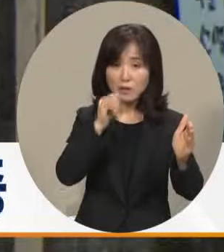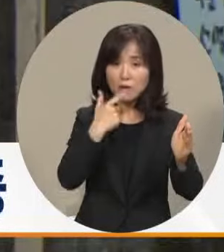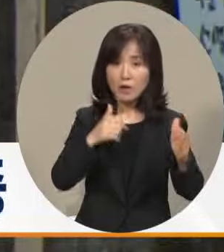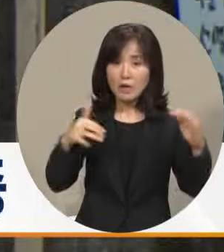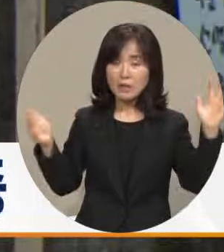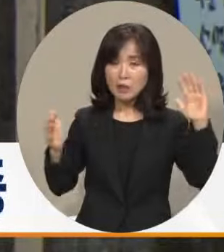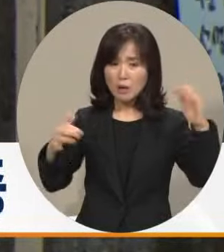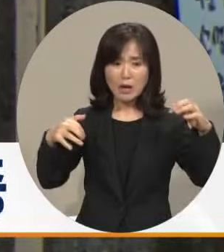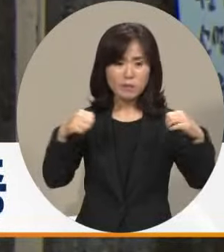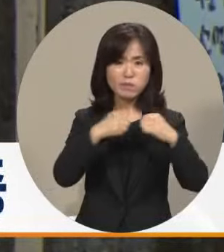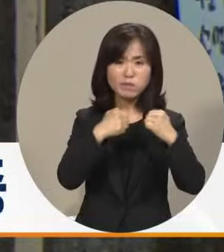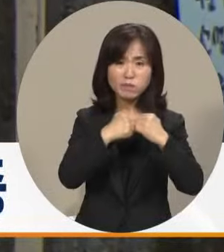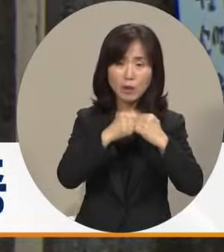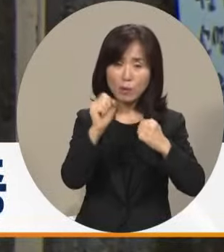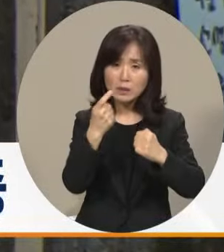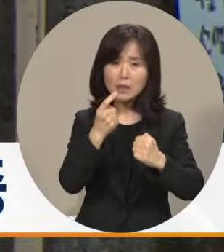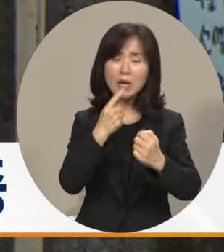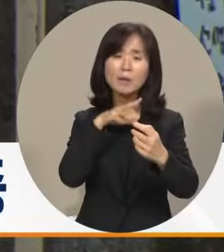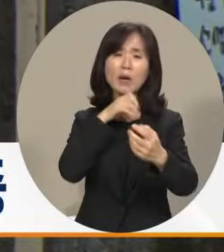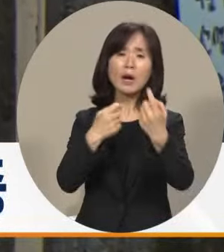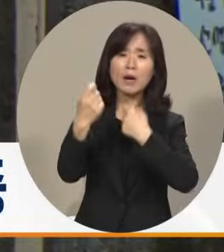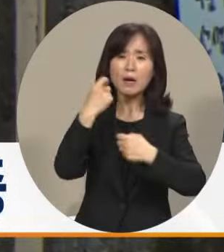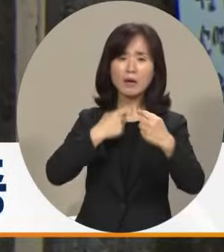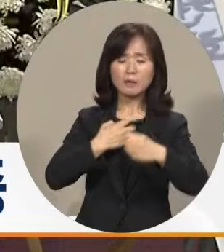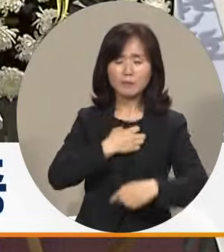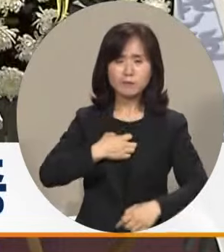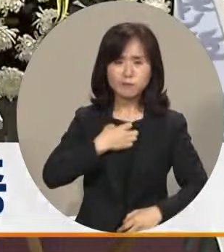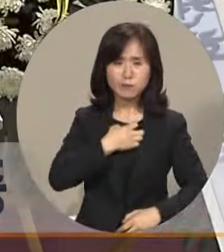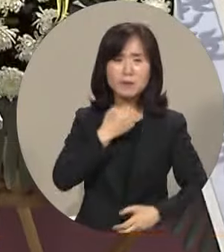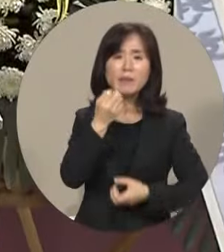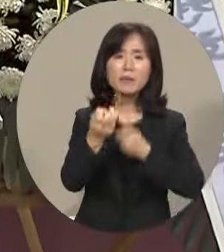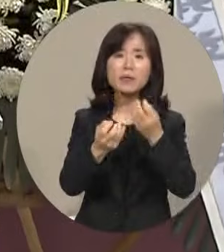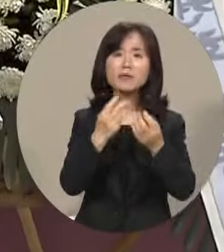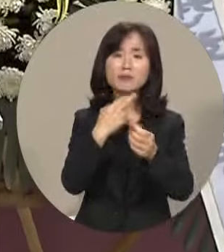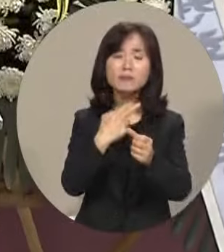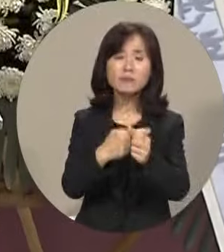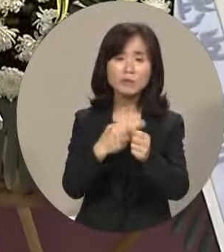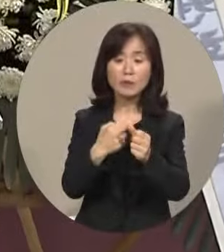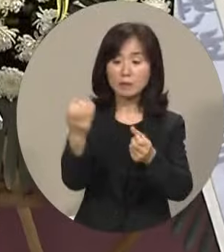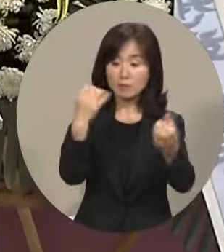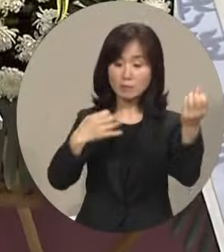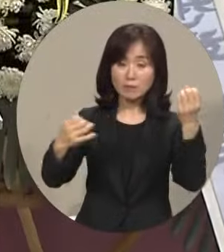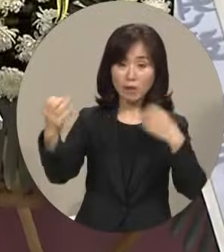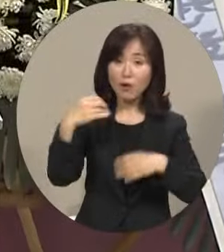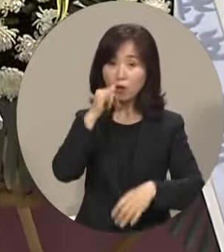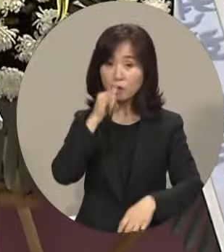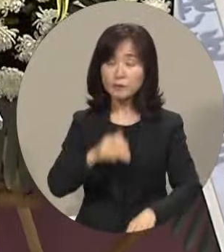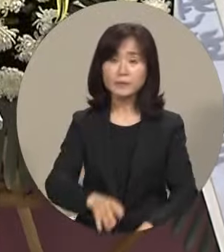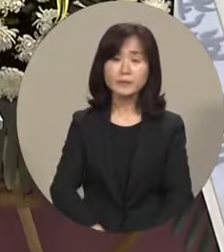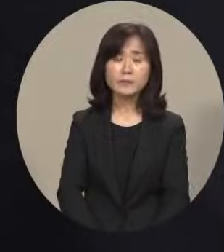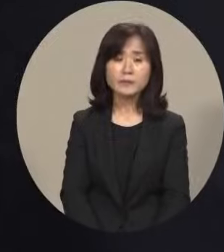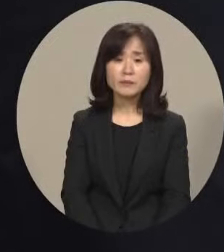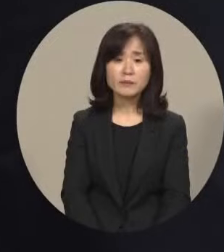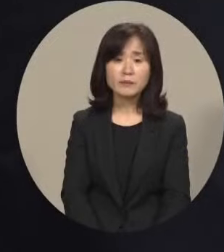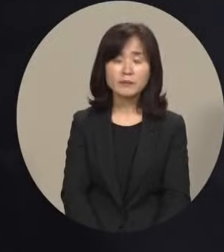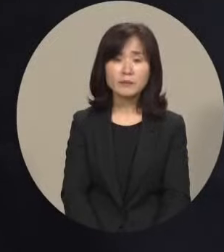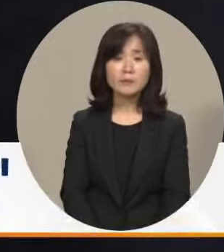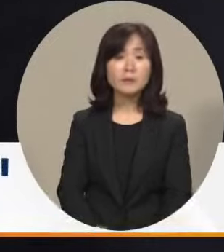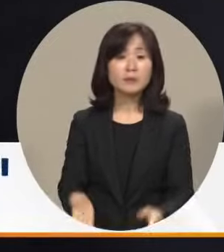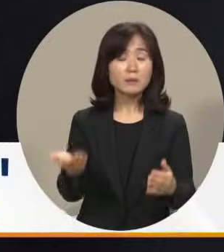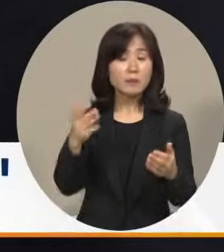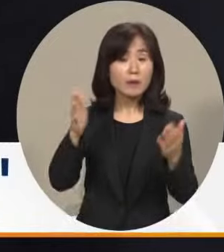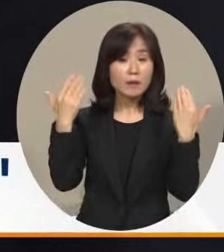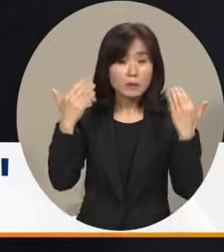다툼과 관련해 민원에 시달렸고 괴로움을 호소해왔다는 동료 교사의 증언이 나온 것으로 알려졌습니다. 하지만 학교